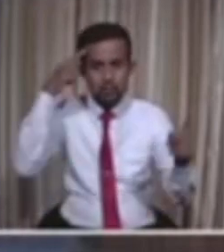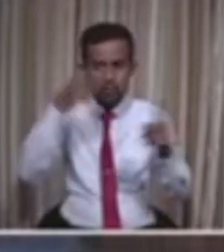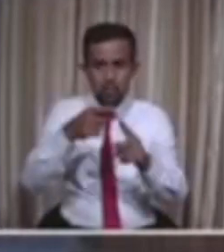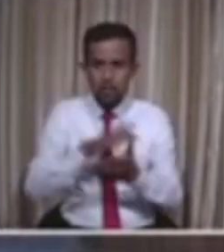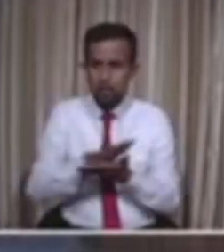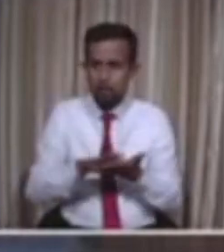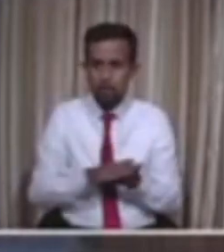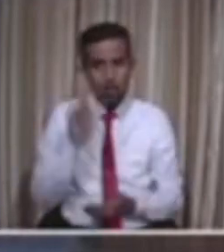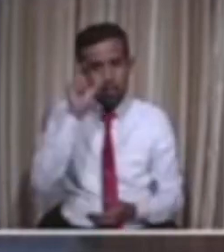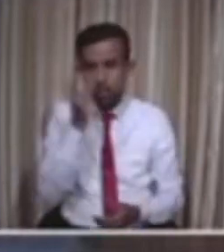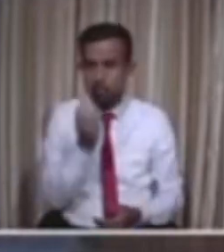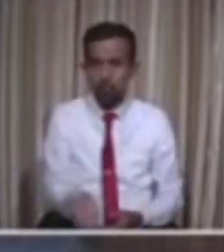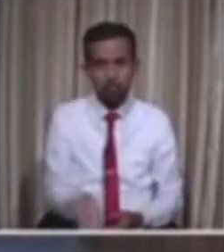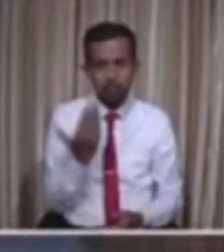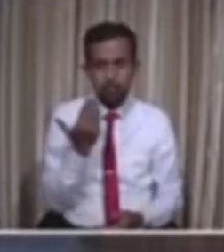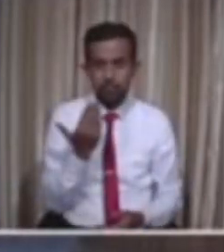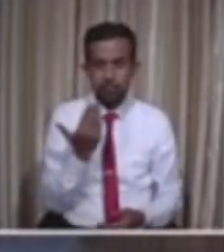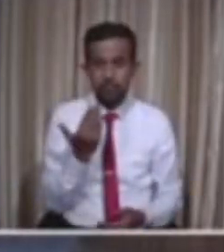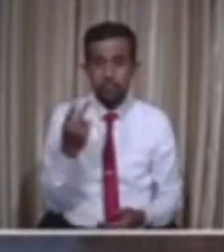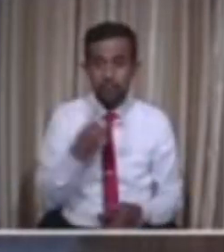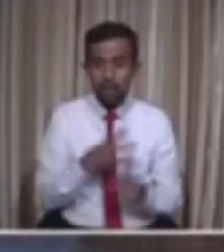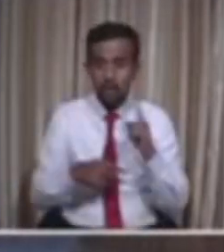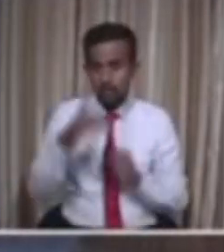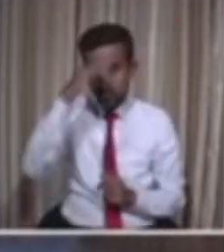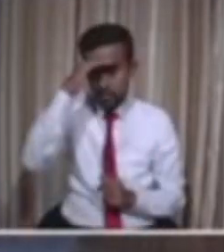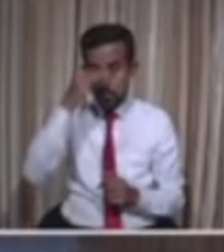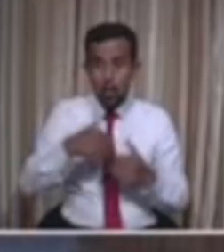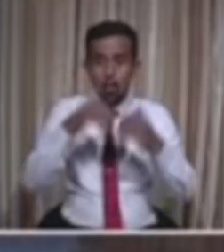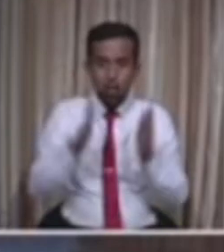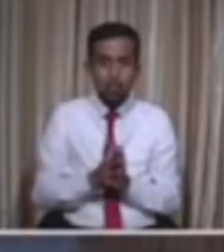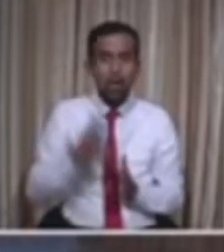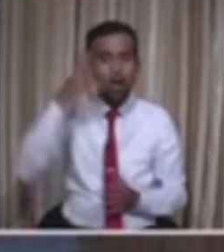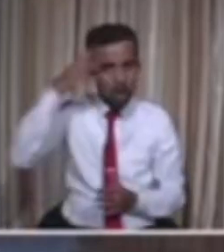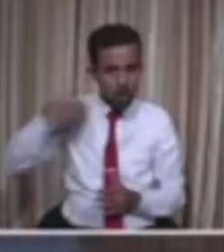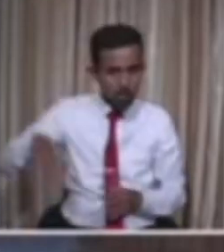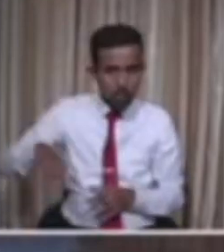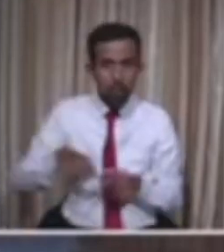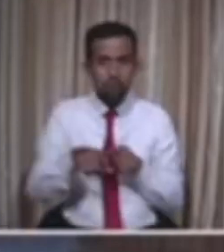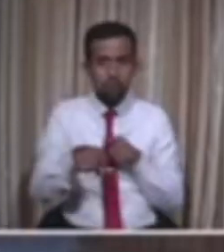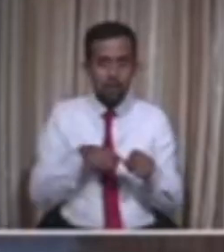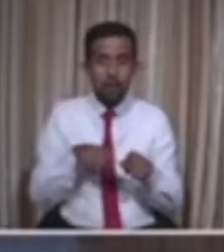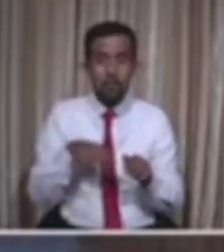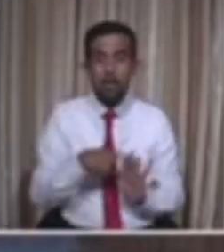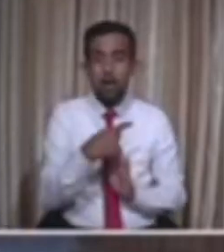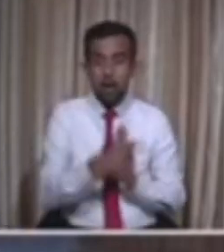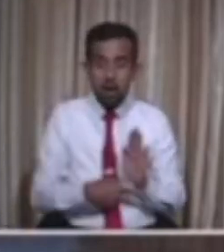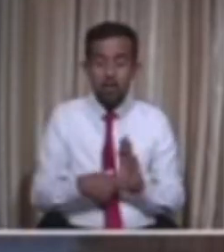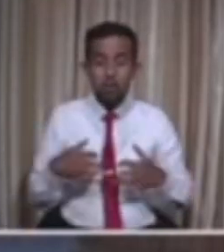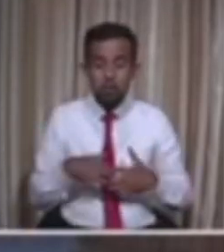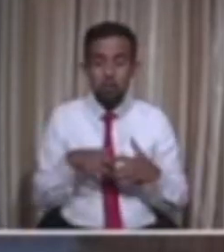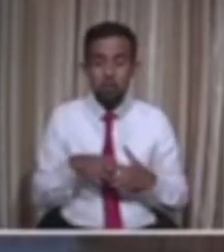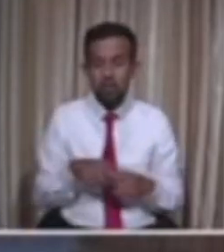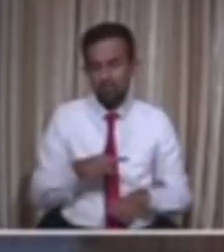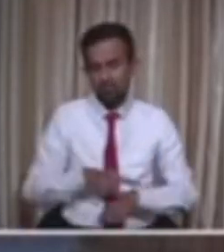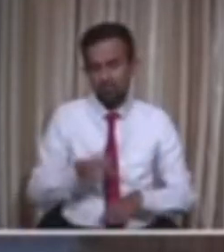Pahdiri orang yang hoila balan, nensa, taru, niuju kata orang itu puni, me sial lapi amat tak kerana orang game, me rata dengan tiada tatte udah, mana minari